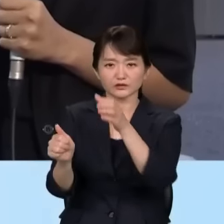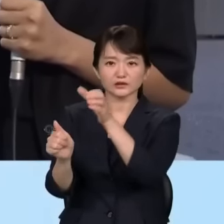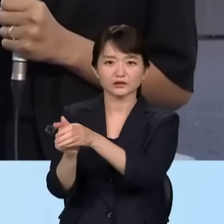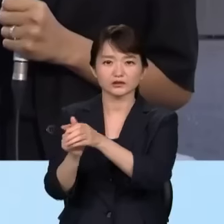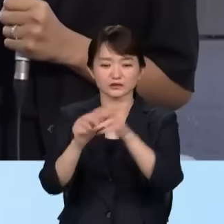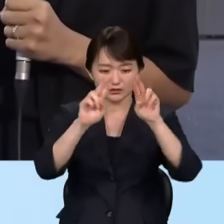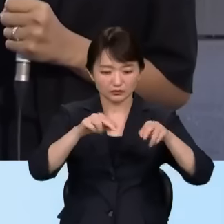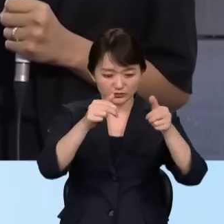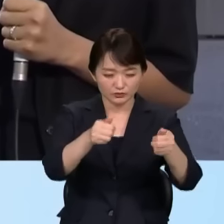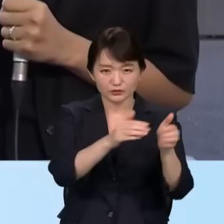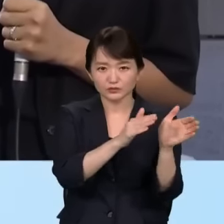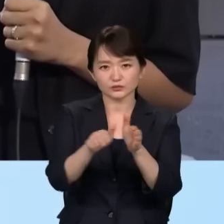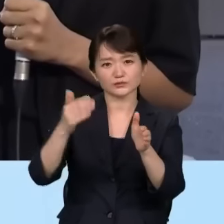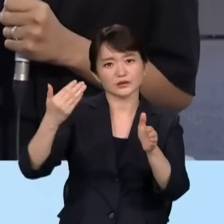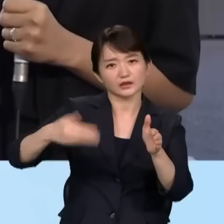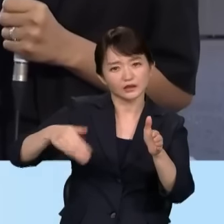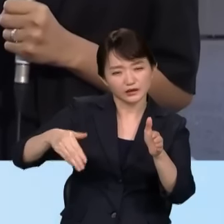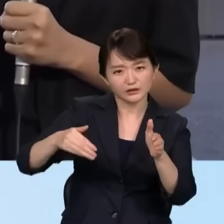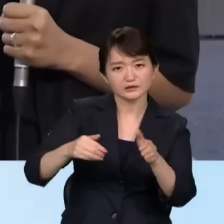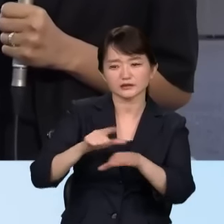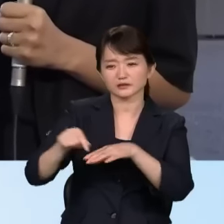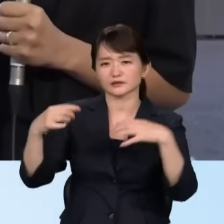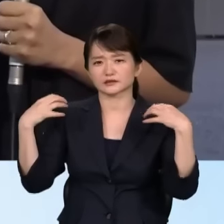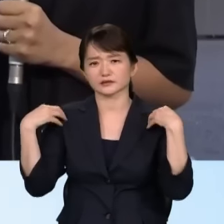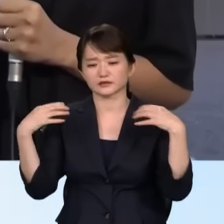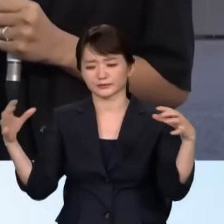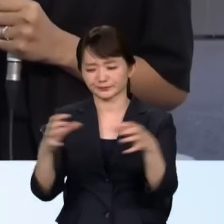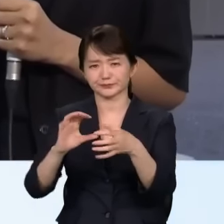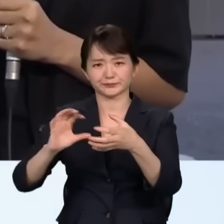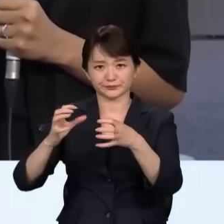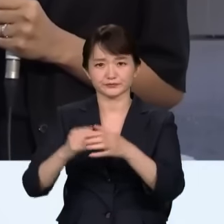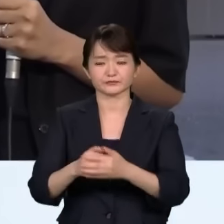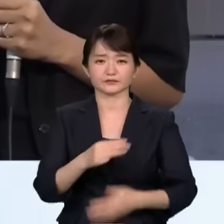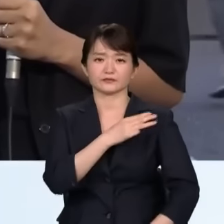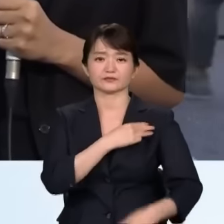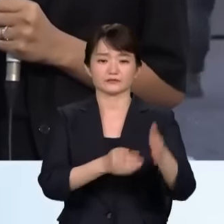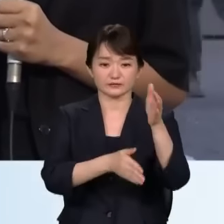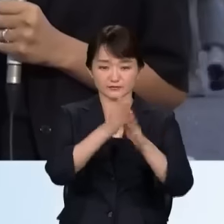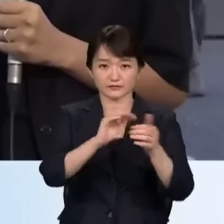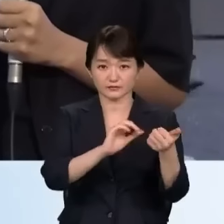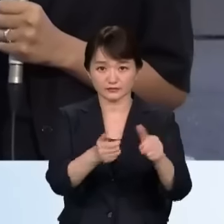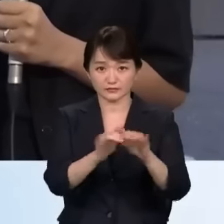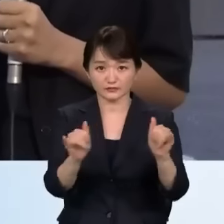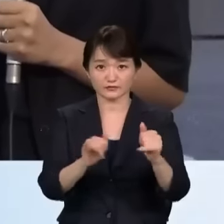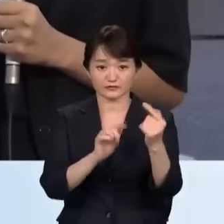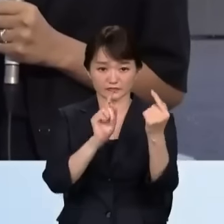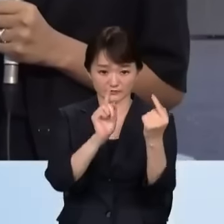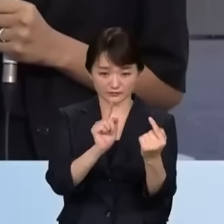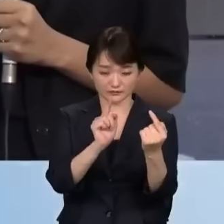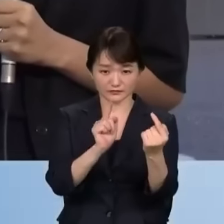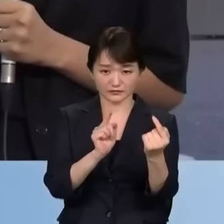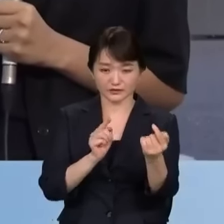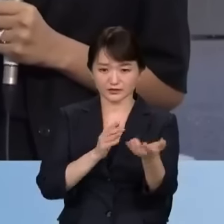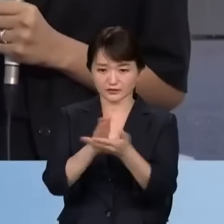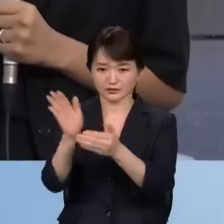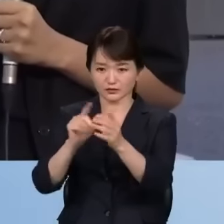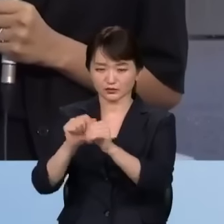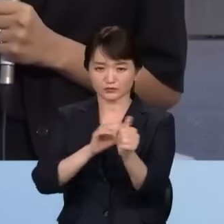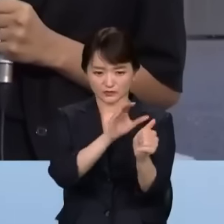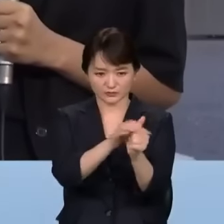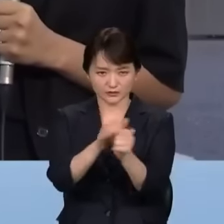않은 사망자에 대해서는 지자체가 함께 절차를 논의하고 있고 또 부천시는 사망자에 대해서 1대1로 전담 공무원을 배치해서 이